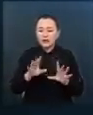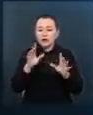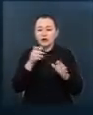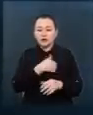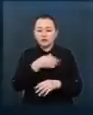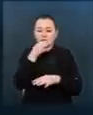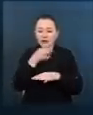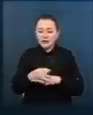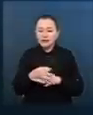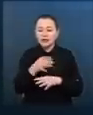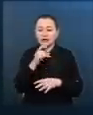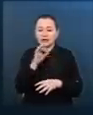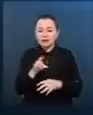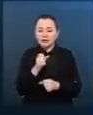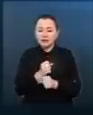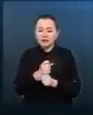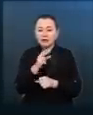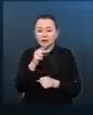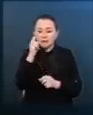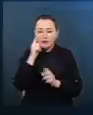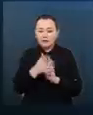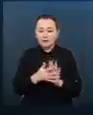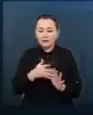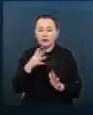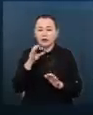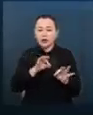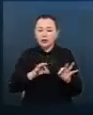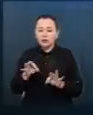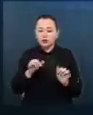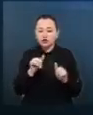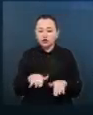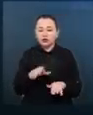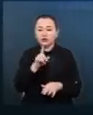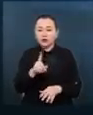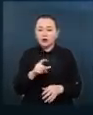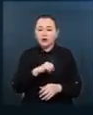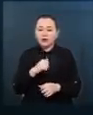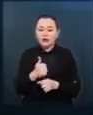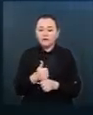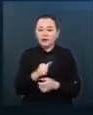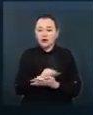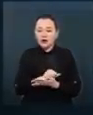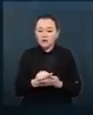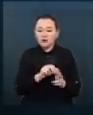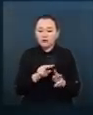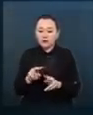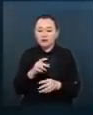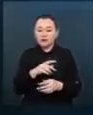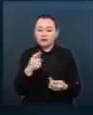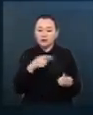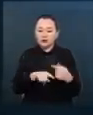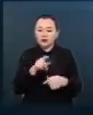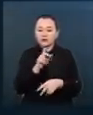хотелось бы прокомментировать. Рендер делается для понимания концептуальных архитектурных решений, но основным документом, регулирующим взаимоотношения